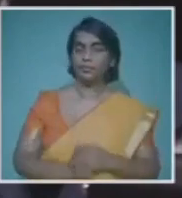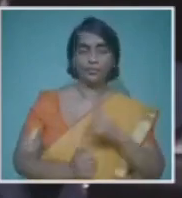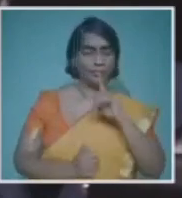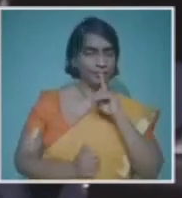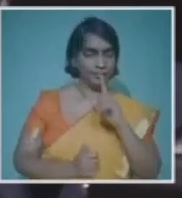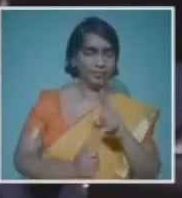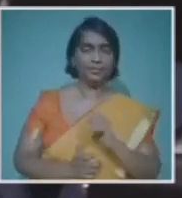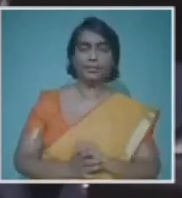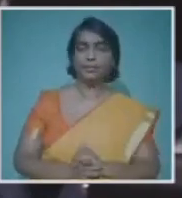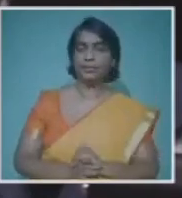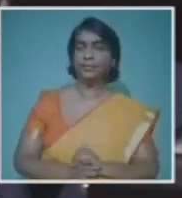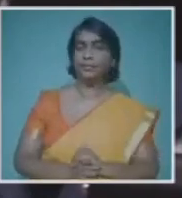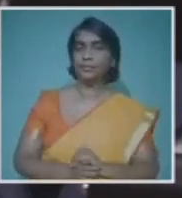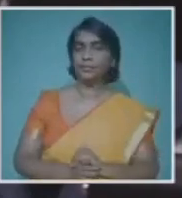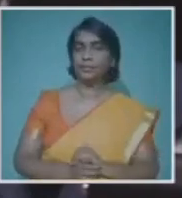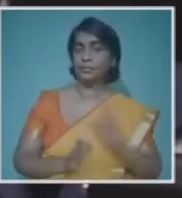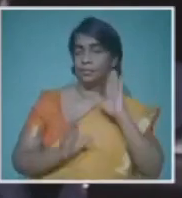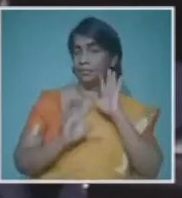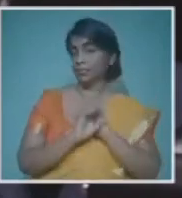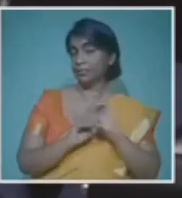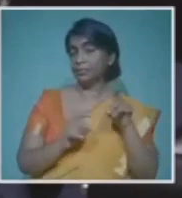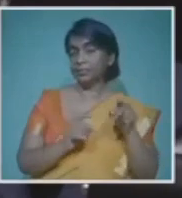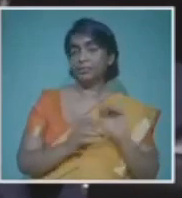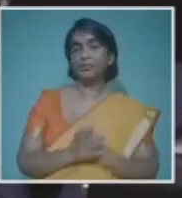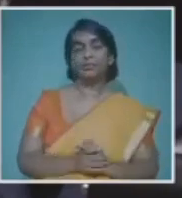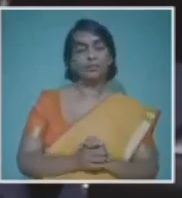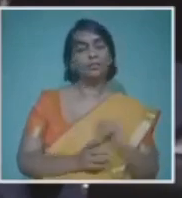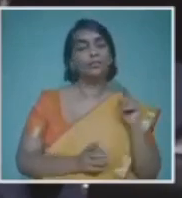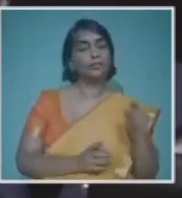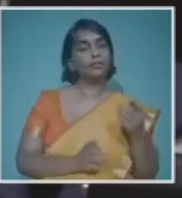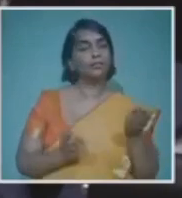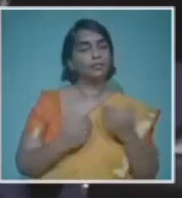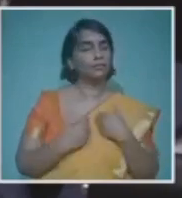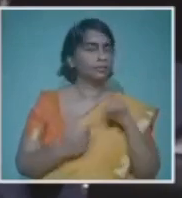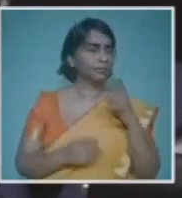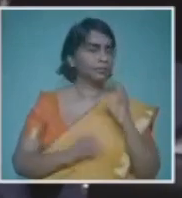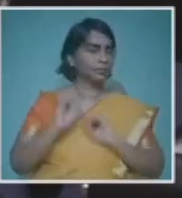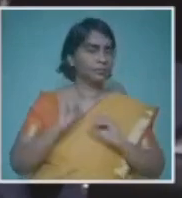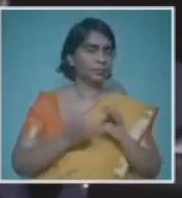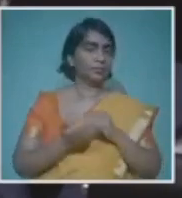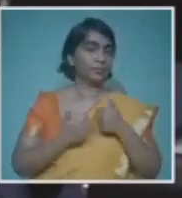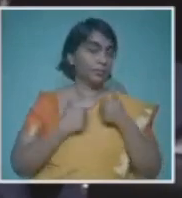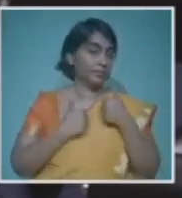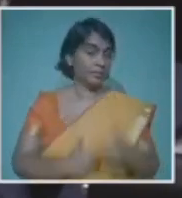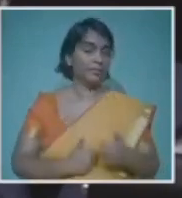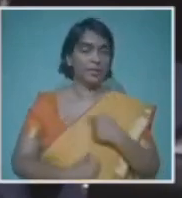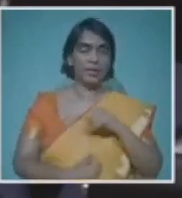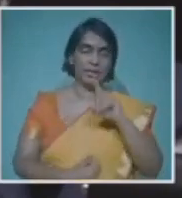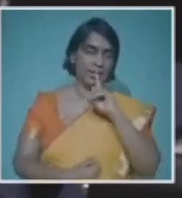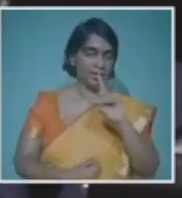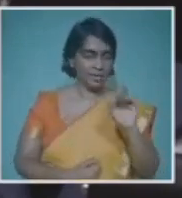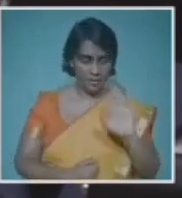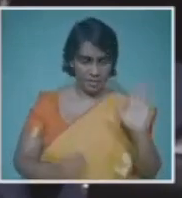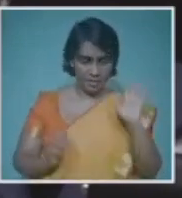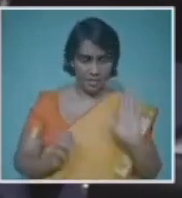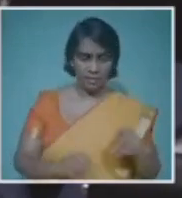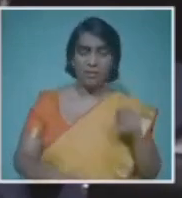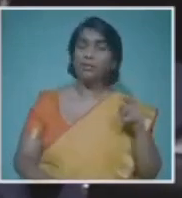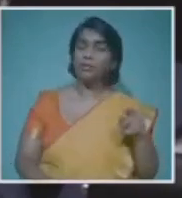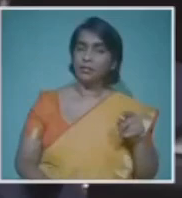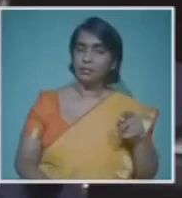කරපු පත්‍රිකාවක් පළ කරපු ප්‍රවෘත්තියක් මේක අපි 100%ක්ම නිවැරදි කියලා අපි කියන්නේ නැහැ නමුත්